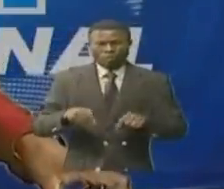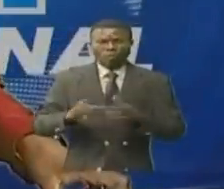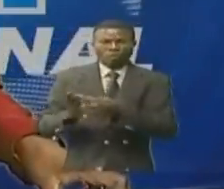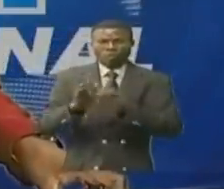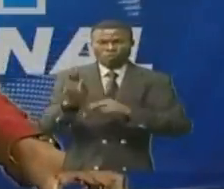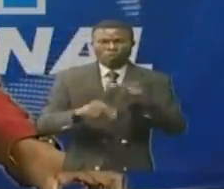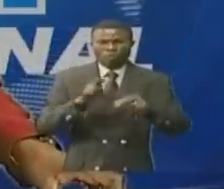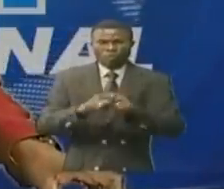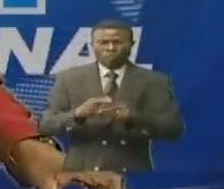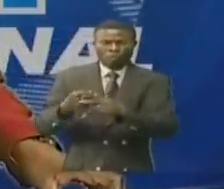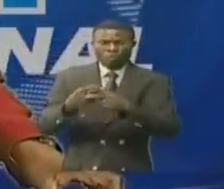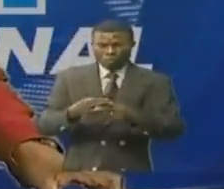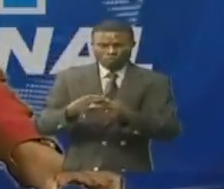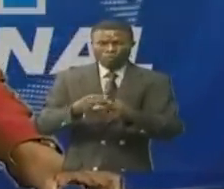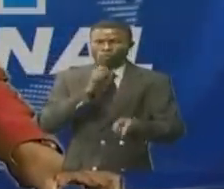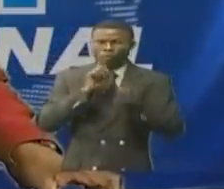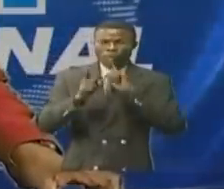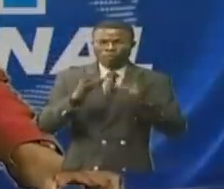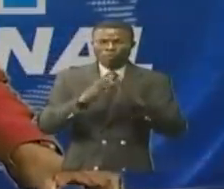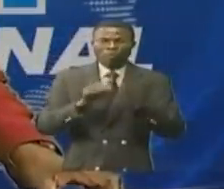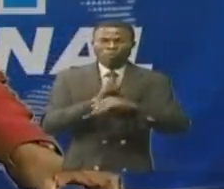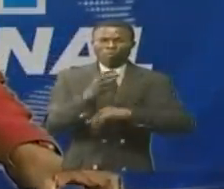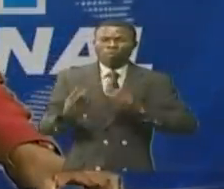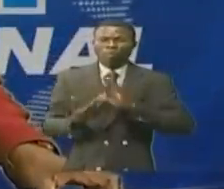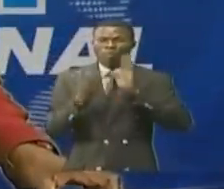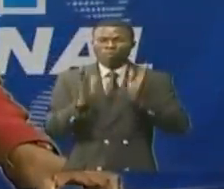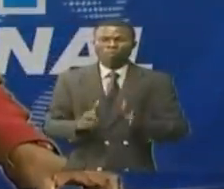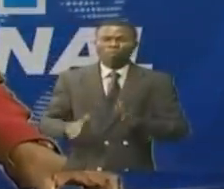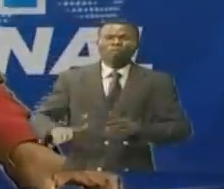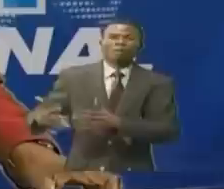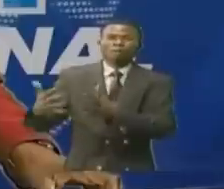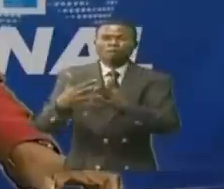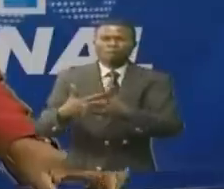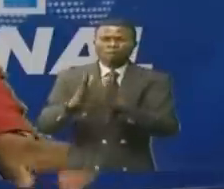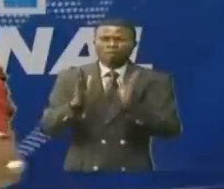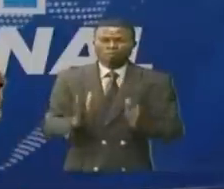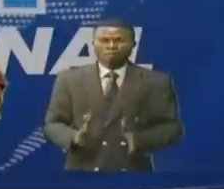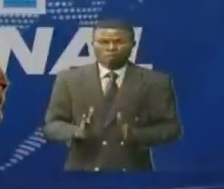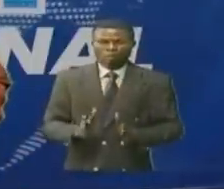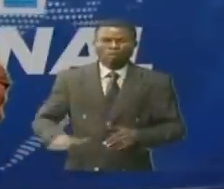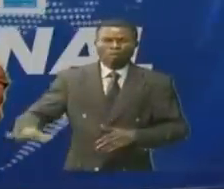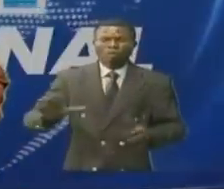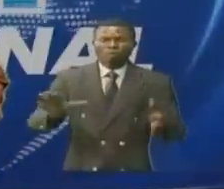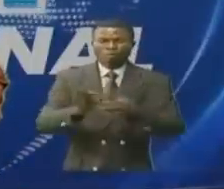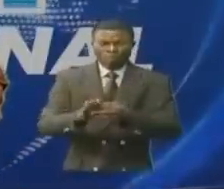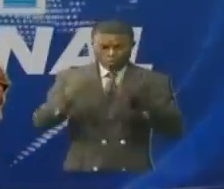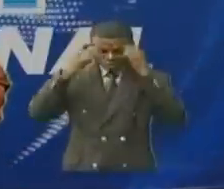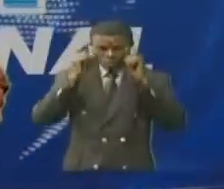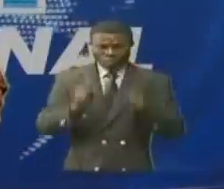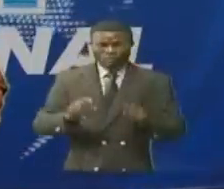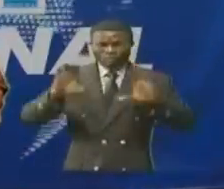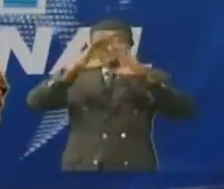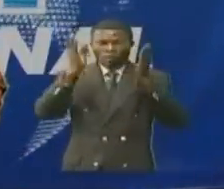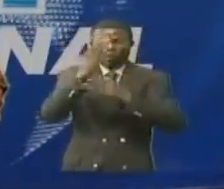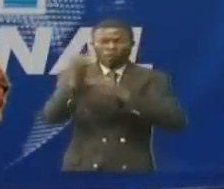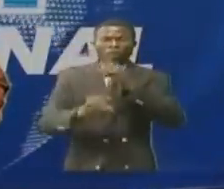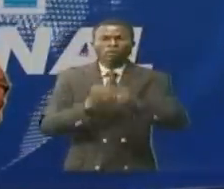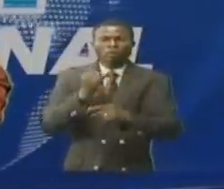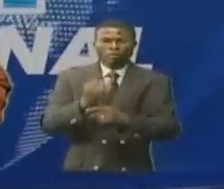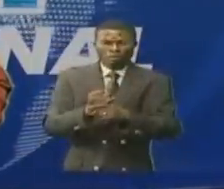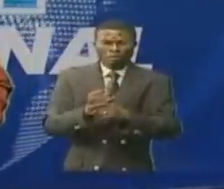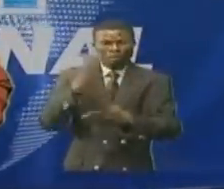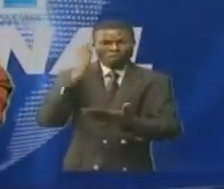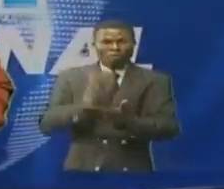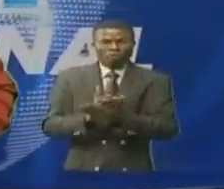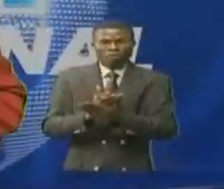mécanisme national de suivi a échangé avec l'envoyé spécial des Nations Unies qui a traduit la détermination de la communauté internationale de mettre